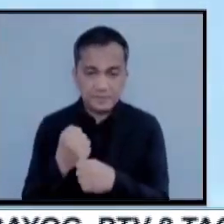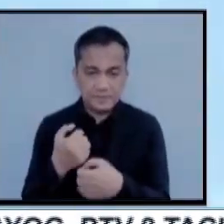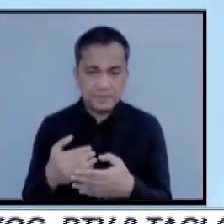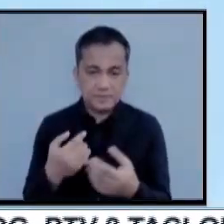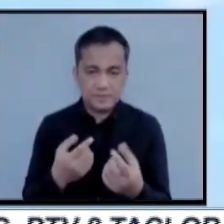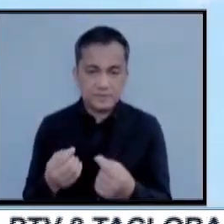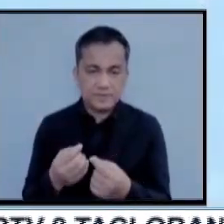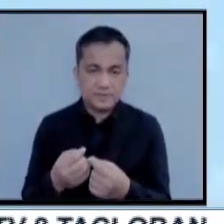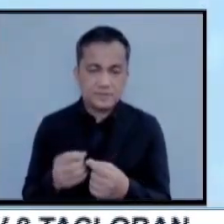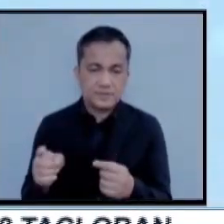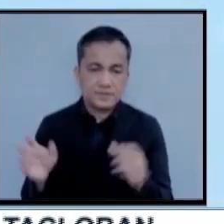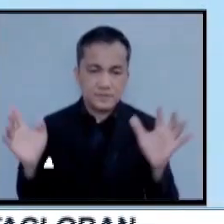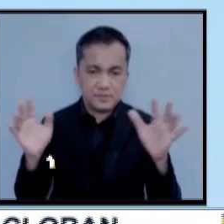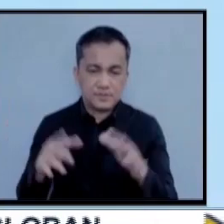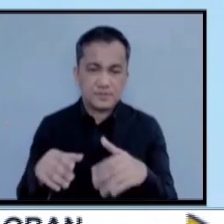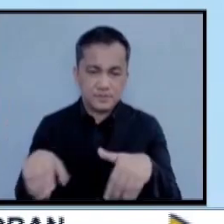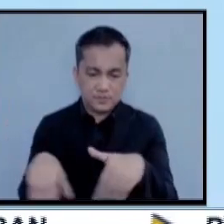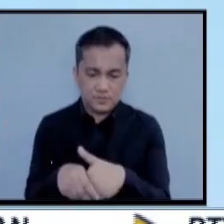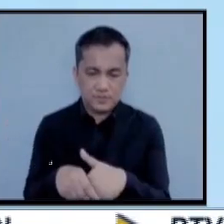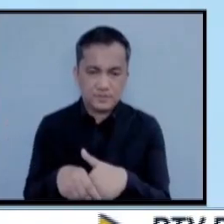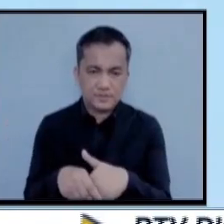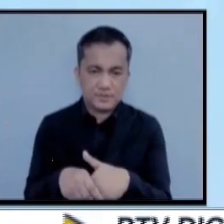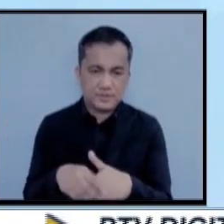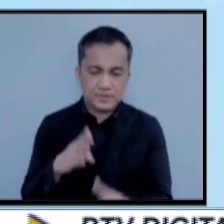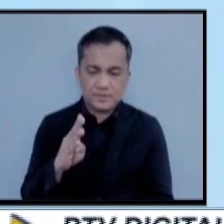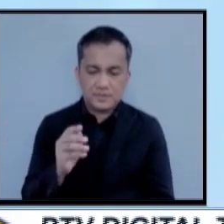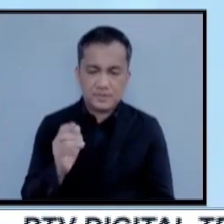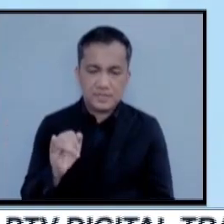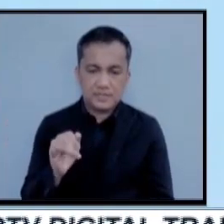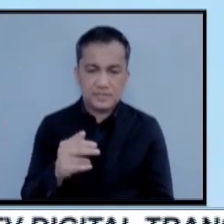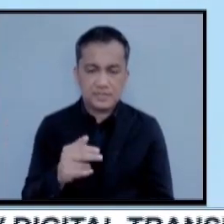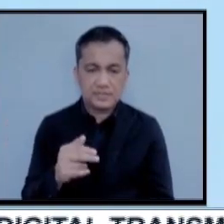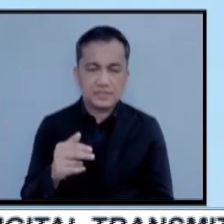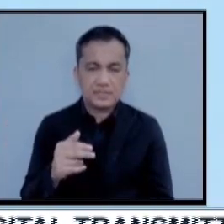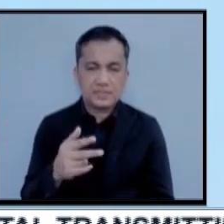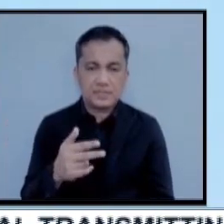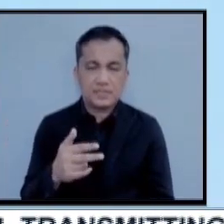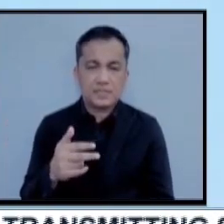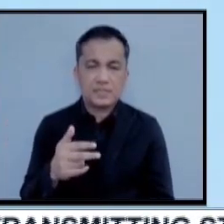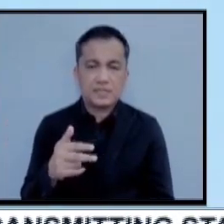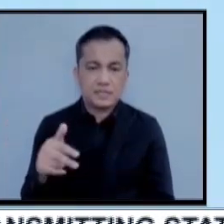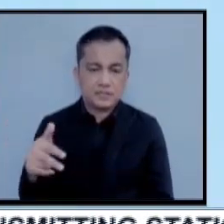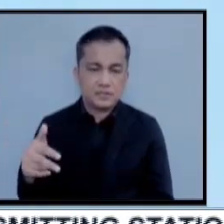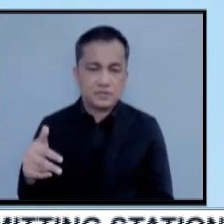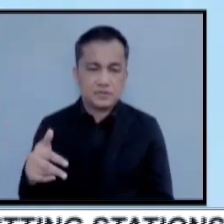star-studded wedding ceremony sa Bali, Indonesia noong July 31, 2023.